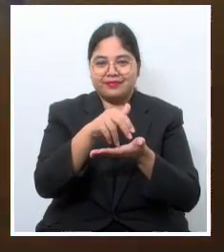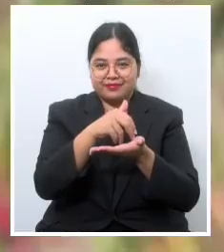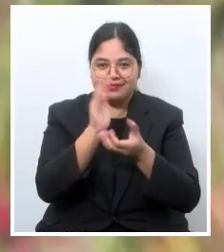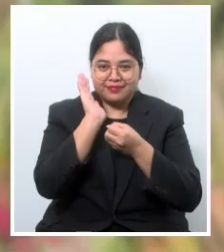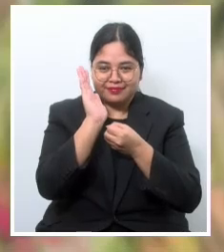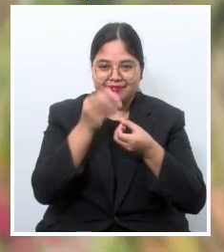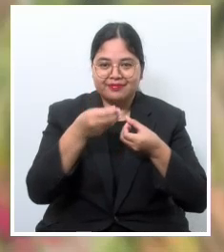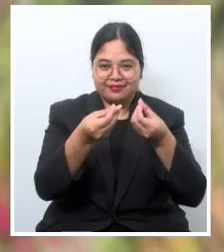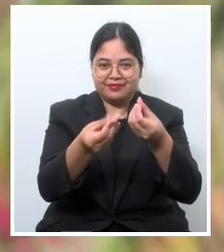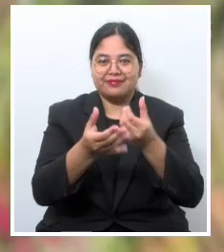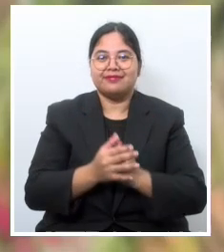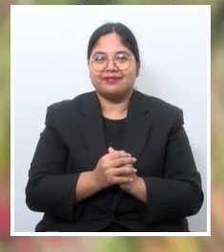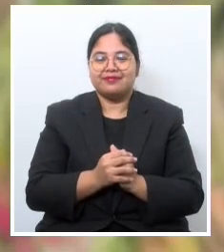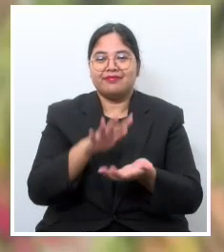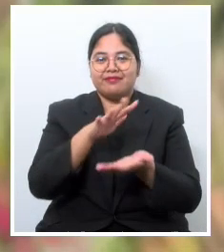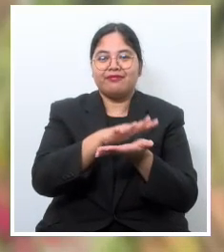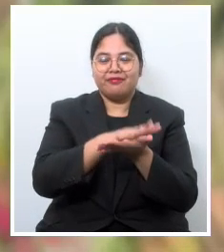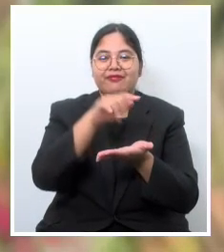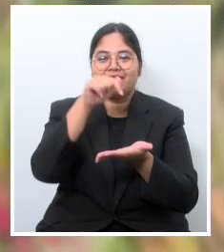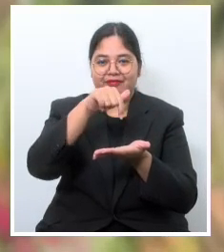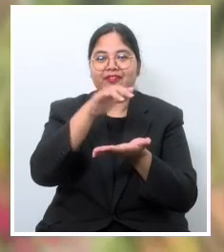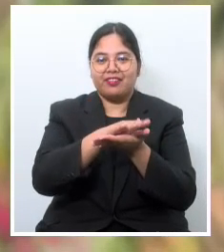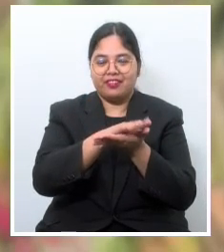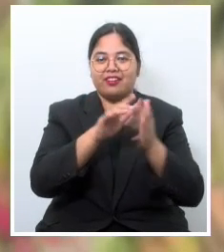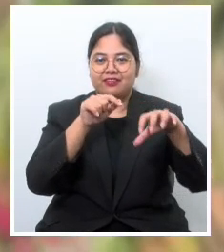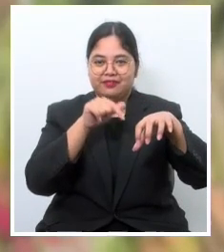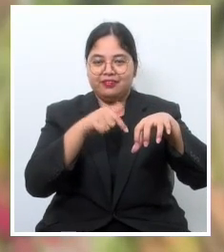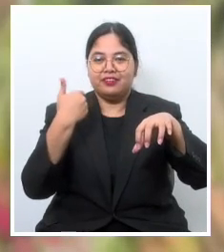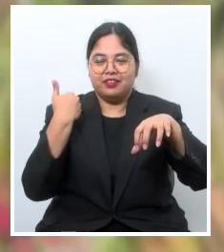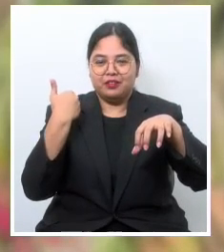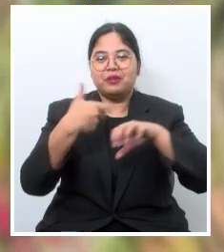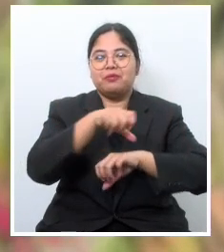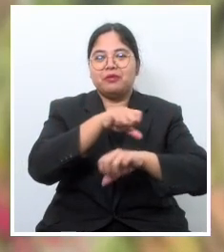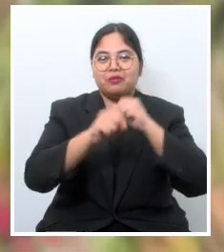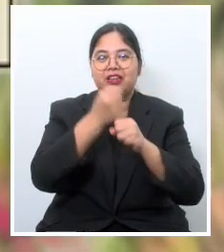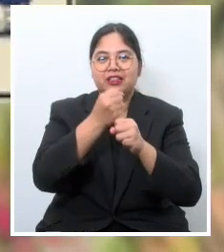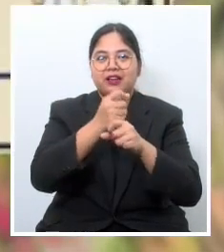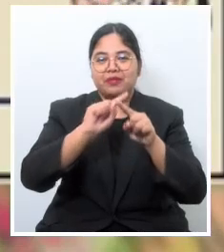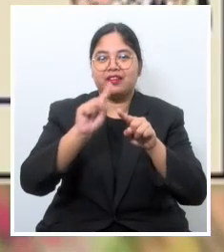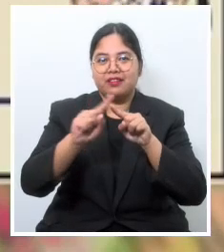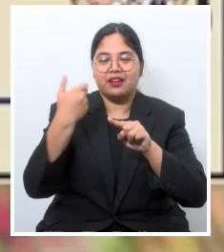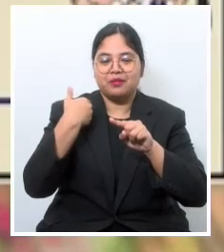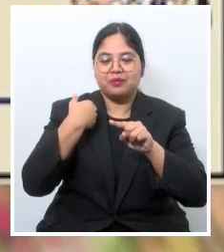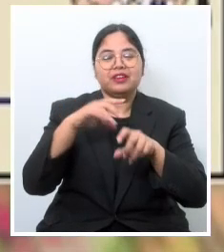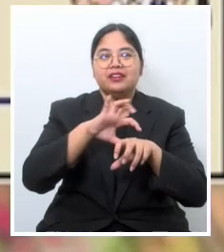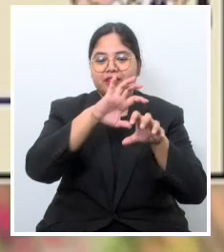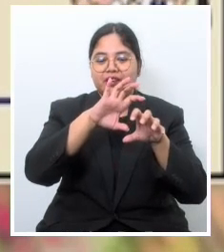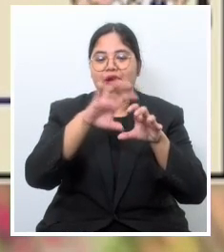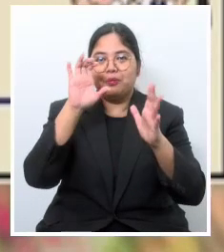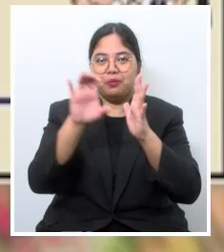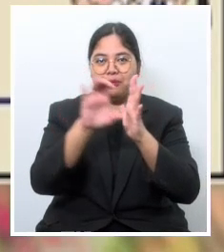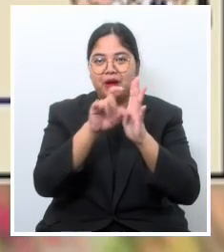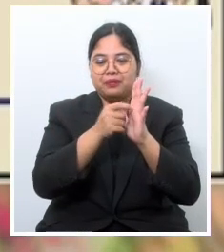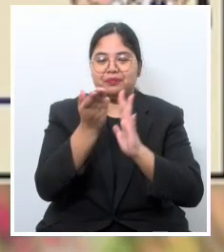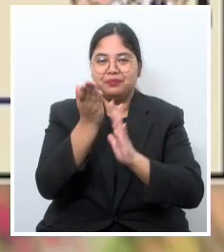โรงเรียนวัดตปูนได้ดำเนินการสร้างนวัตกรรมการปฏิบัติที่เป็นเลิศ Best Practiceในรูปแบบการพัฒนา